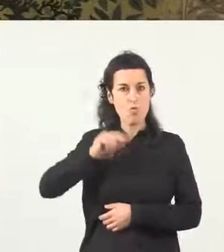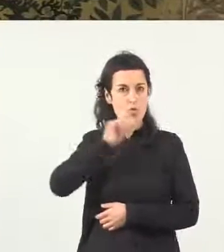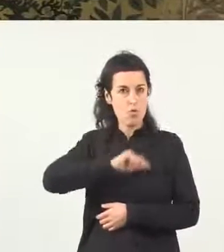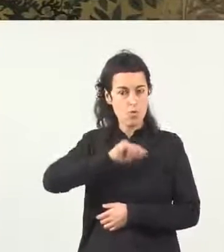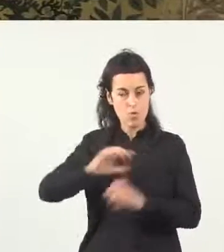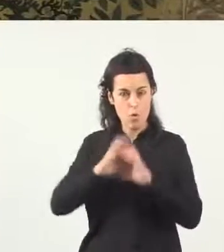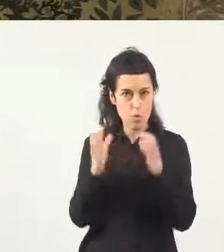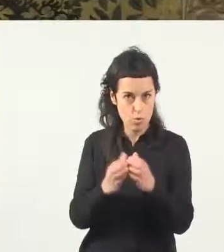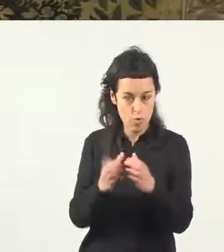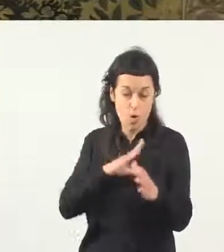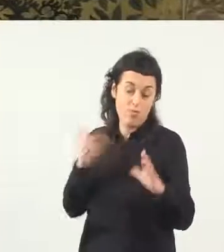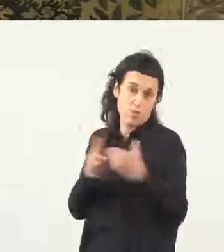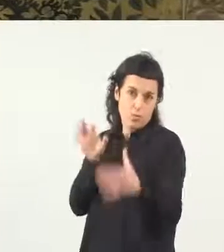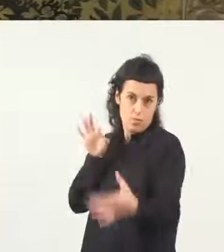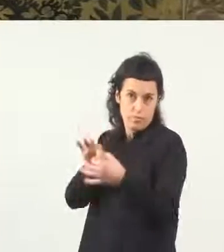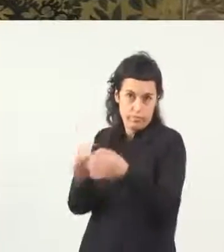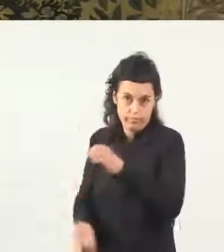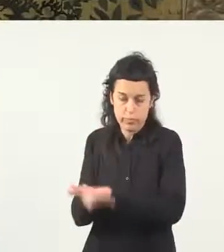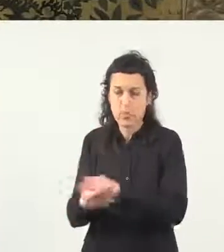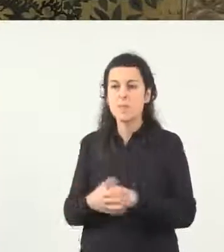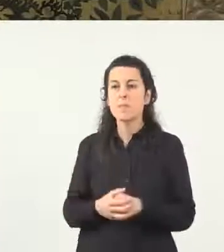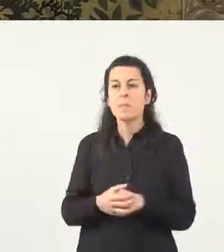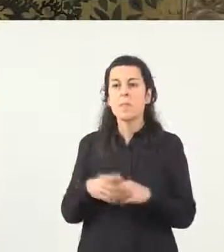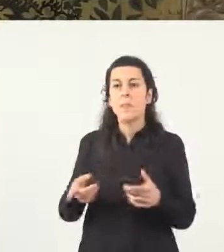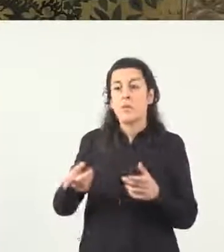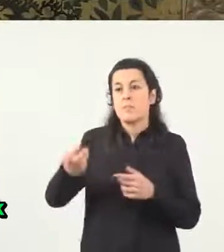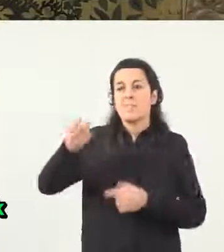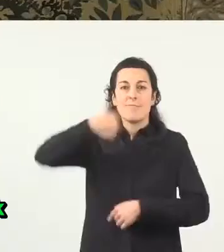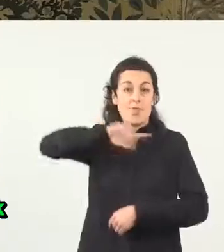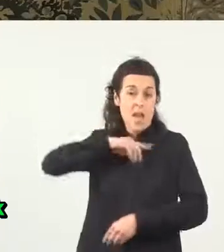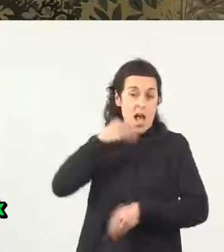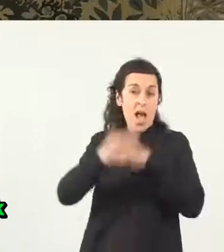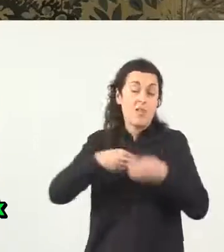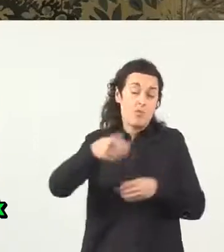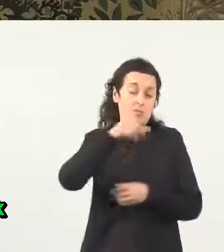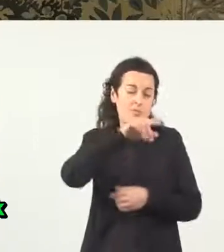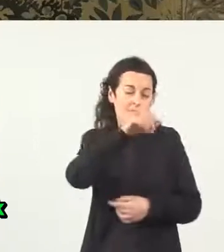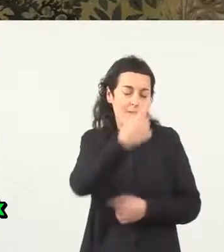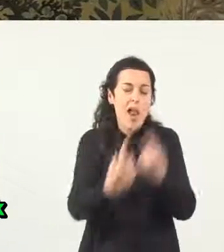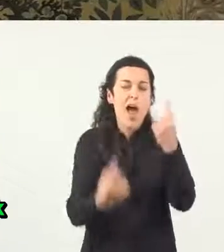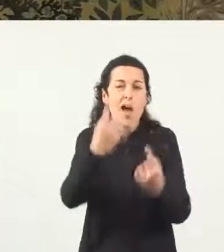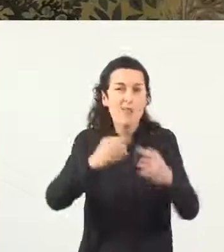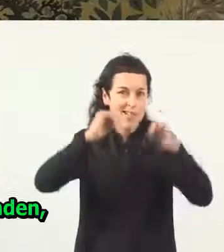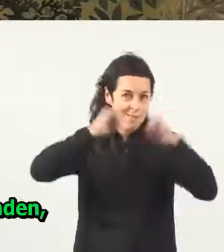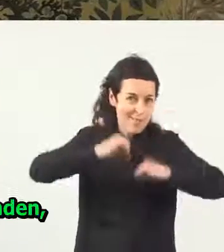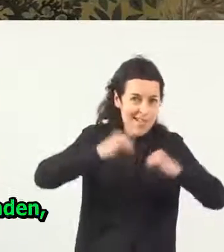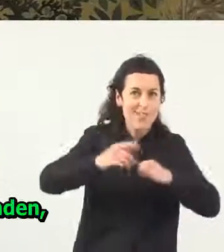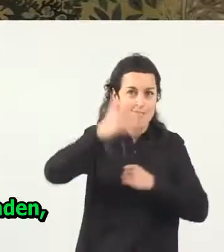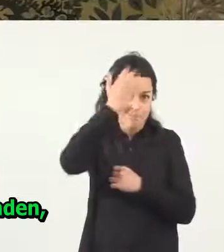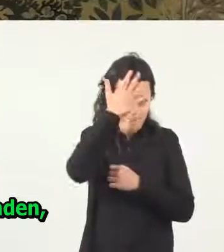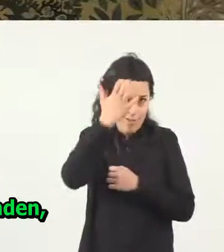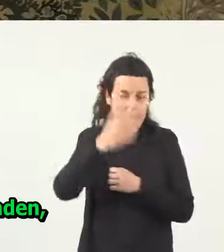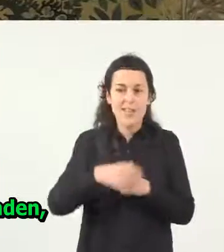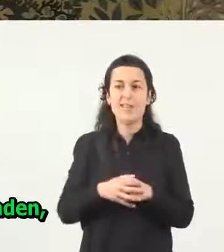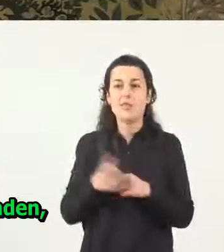taldeena edo taldeena, ezta? Guk egiten genuena eta hemen sarrak saretenok eta mugimenduan egon saretenok gogoratzen gogartuko sarete, ba guk